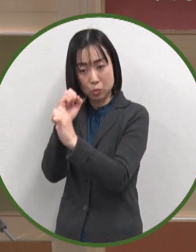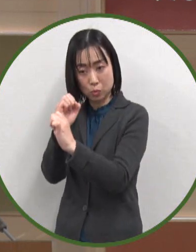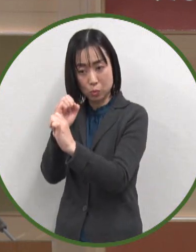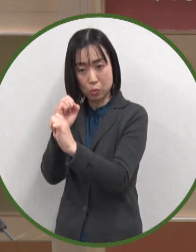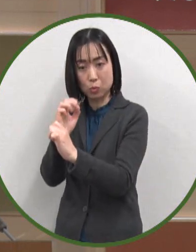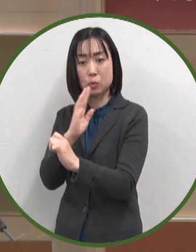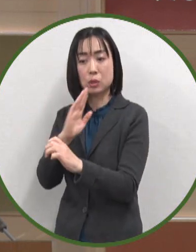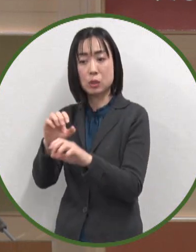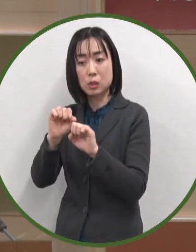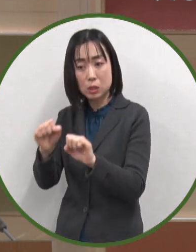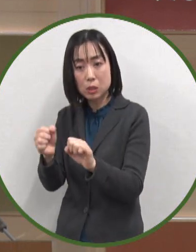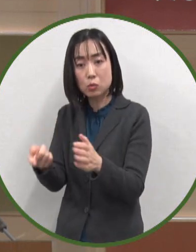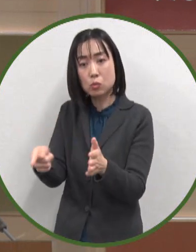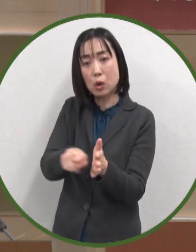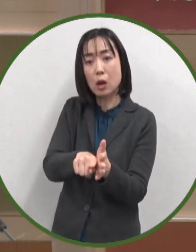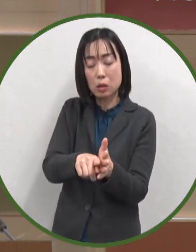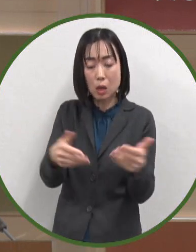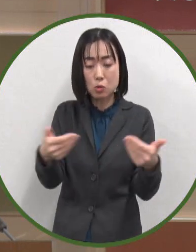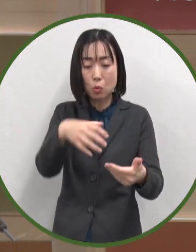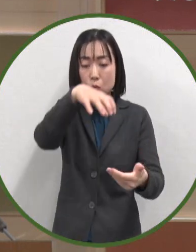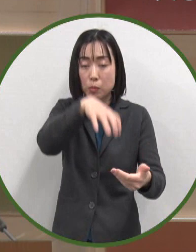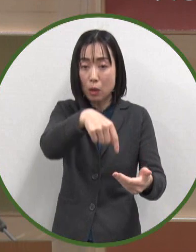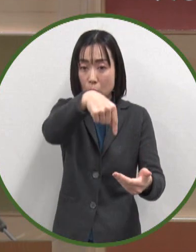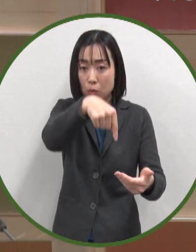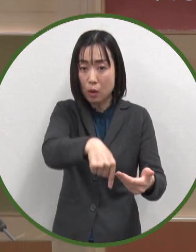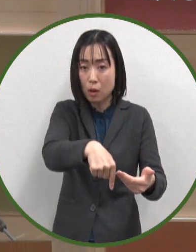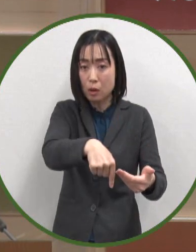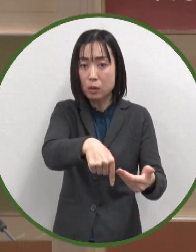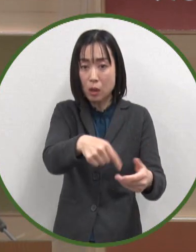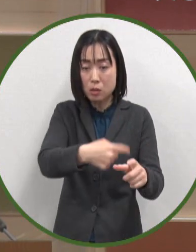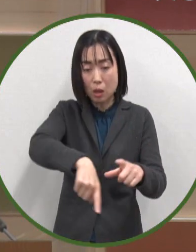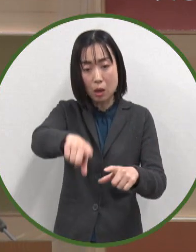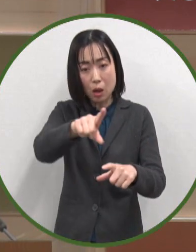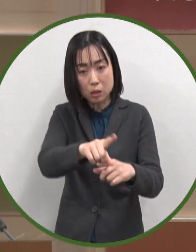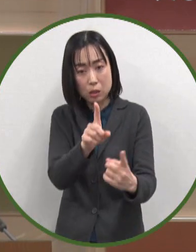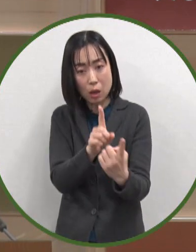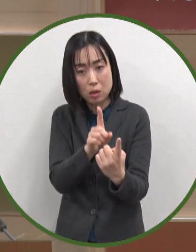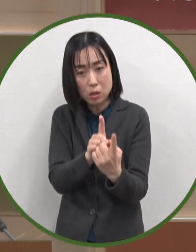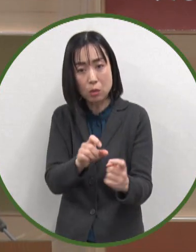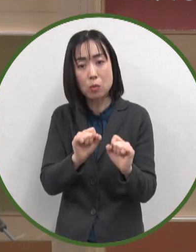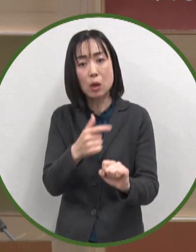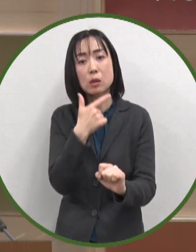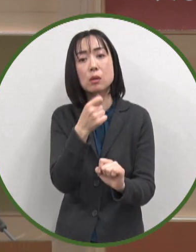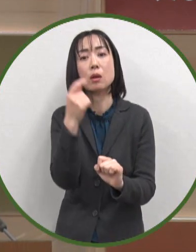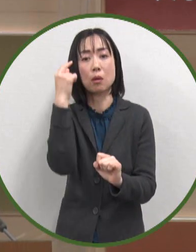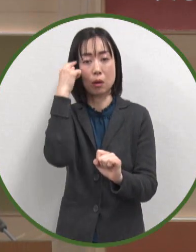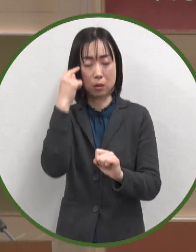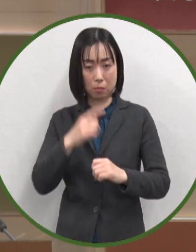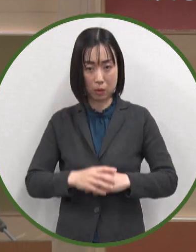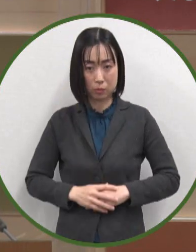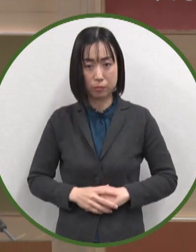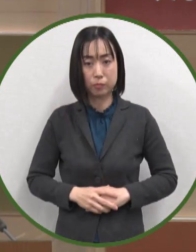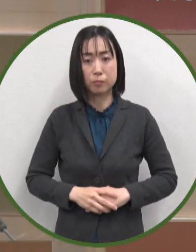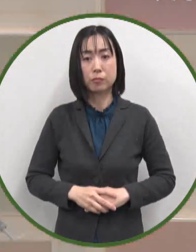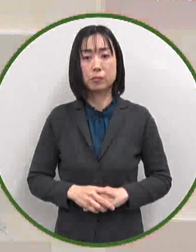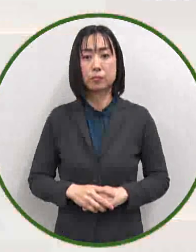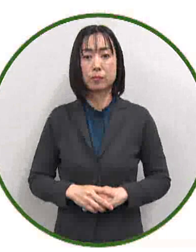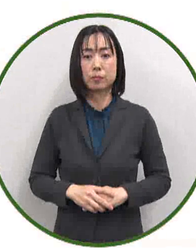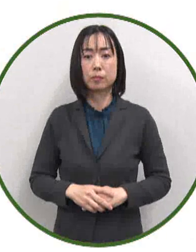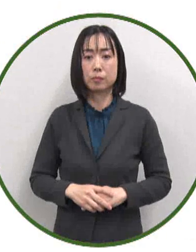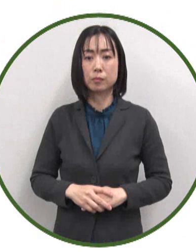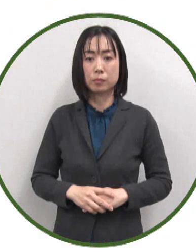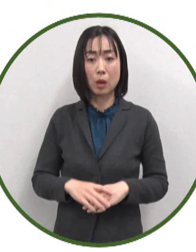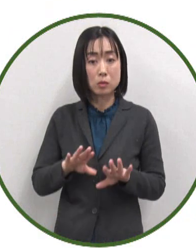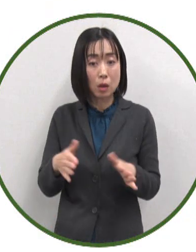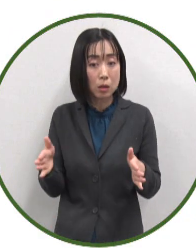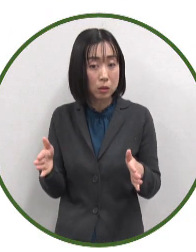て、職場内に対してさらなる対策を実施してまいりたいと考えています。で直近